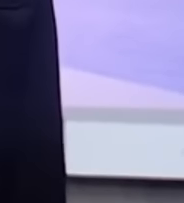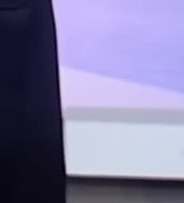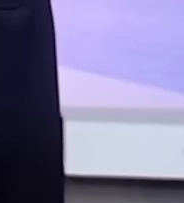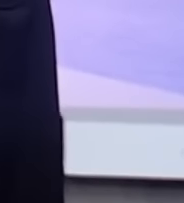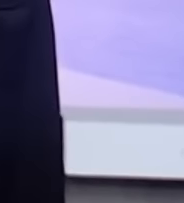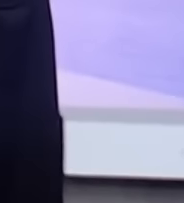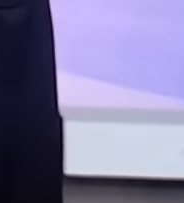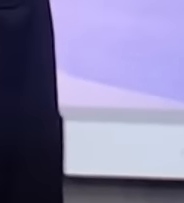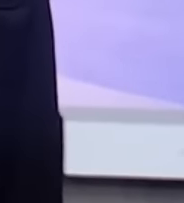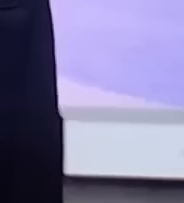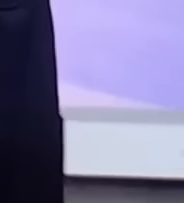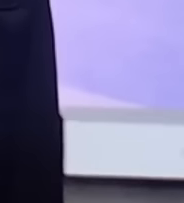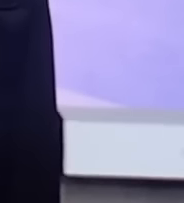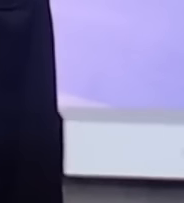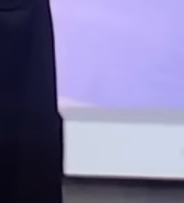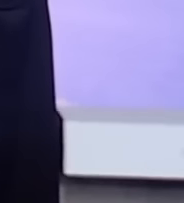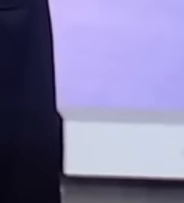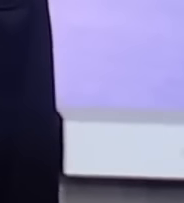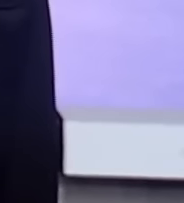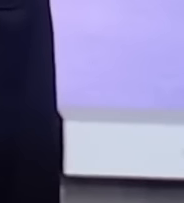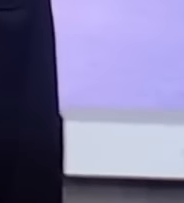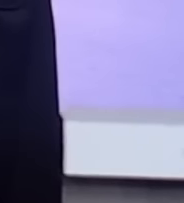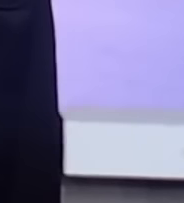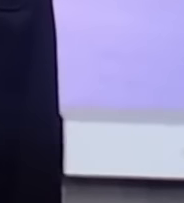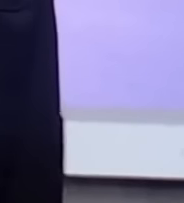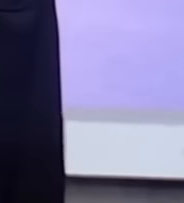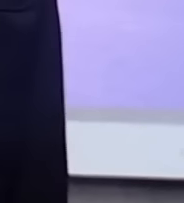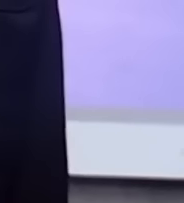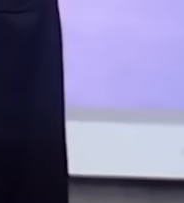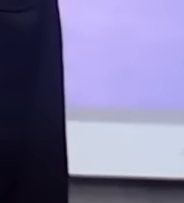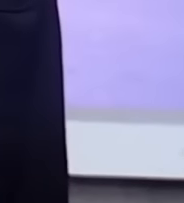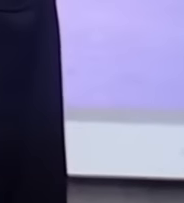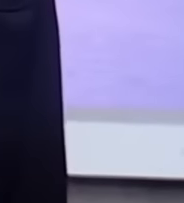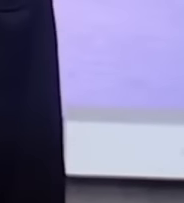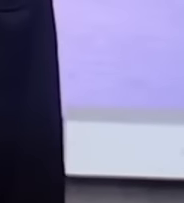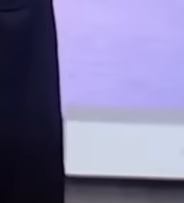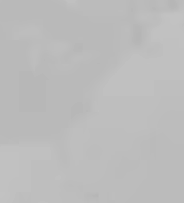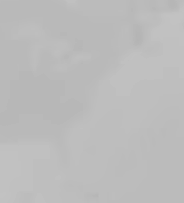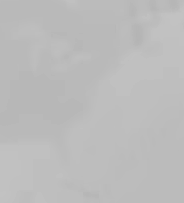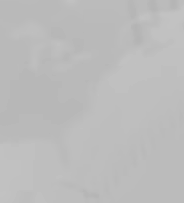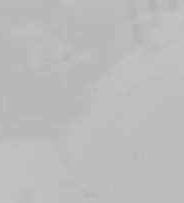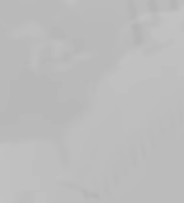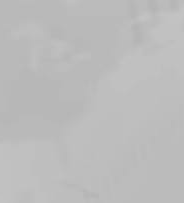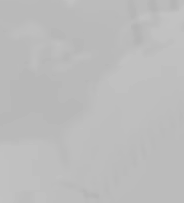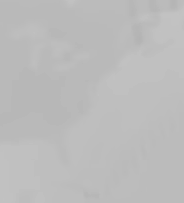samahan niyo kami sa GMA Pinoy TV at sa www.gmanews.tv.